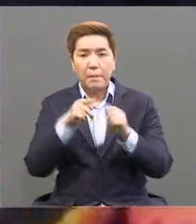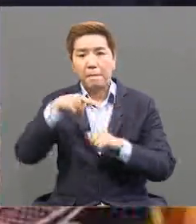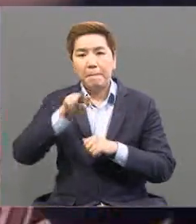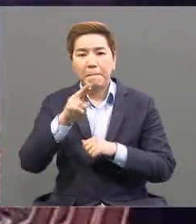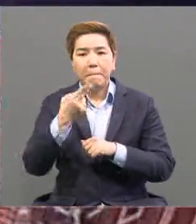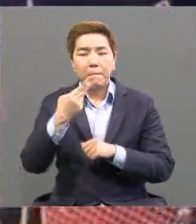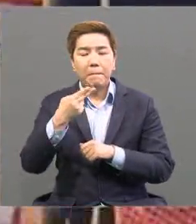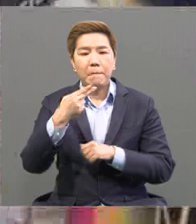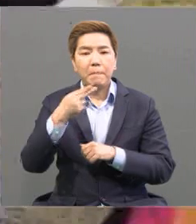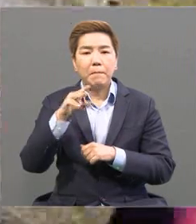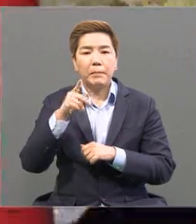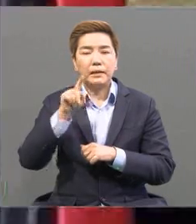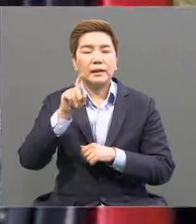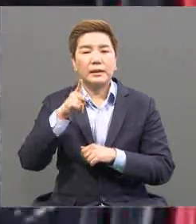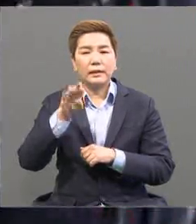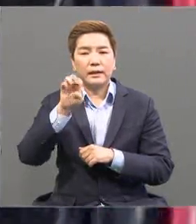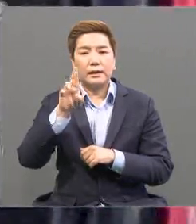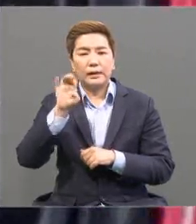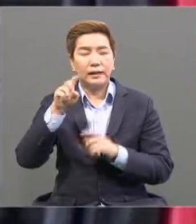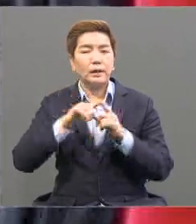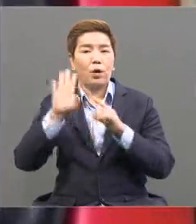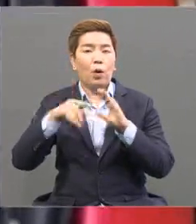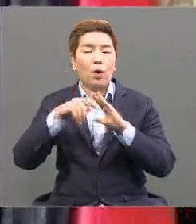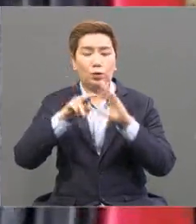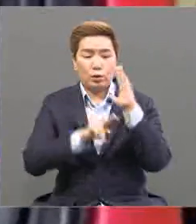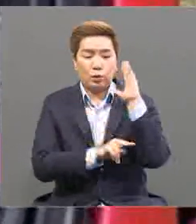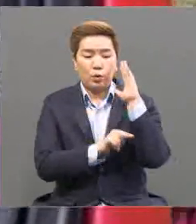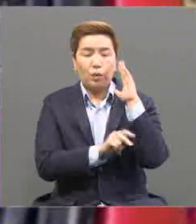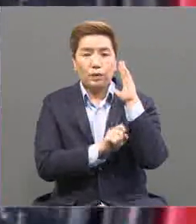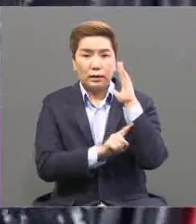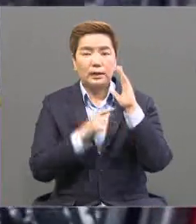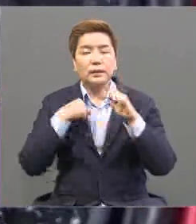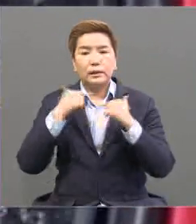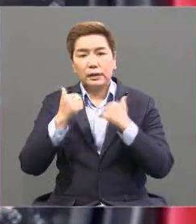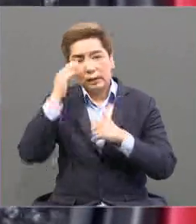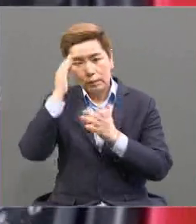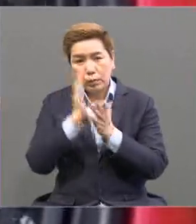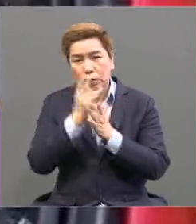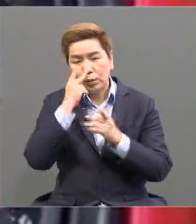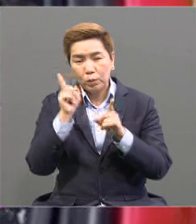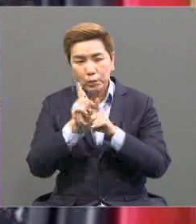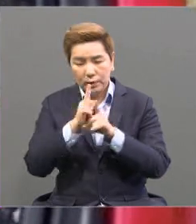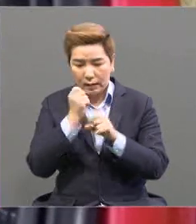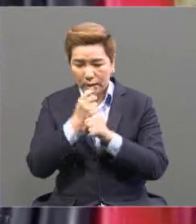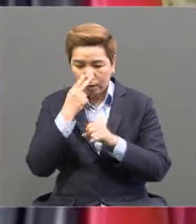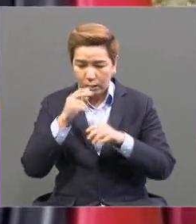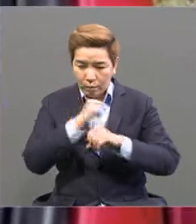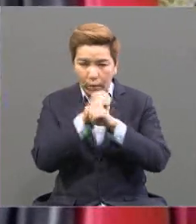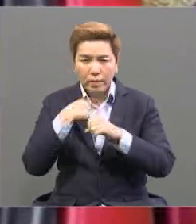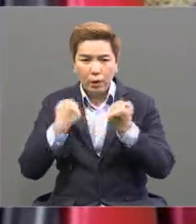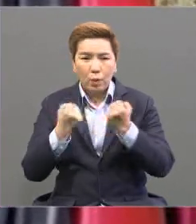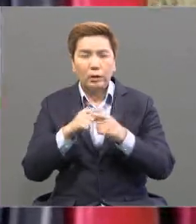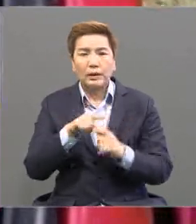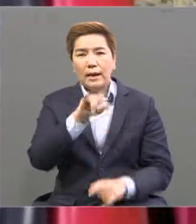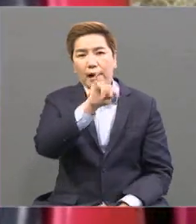หมคีรีจังหวัดนครศรีธรรมราชนะคะเจ้าหน้าที่ตำรวจทางหลวงได้ตั้งจุดตรวจเพื่อป้องกันอาชญากรรมค่ะพบรถยน